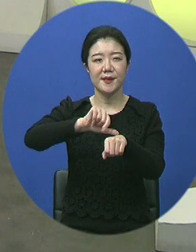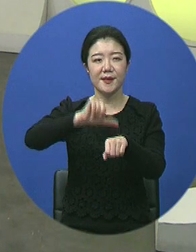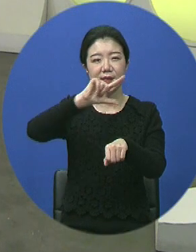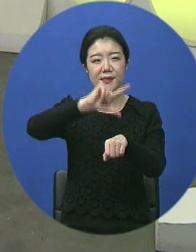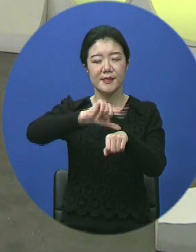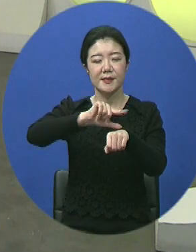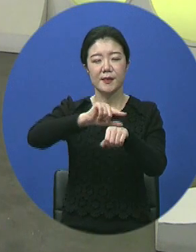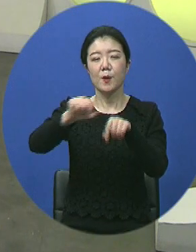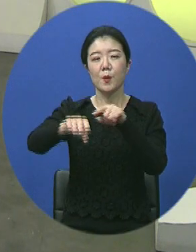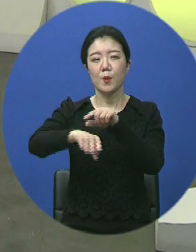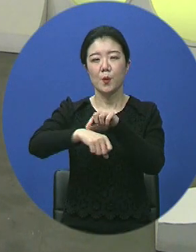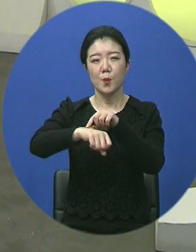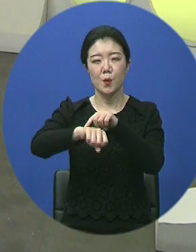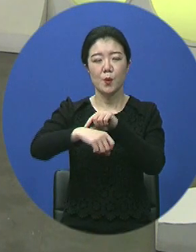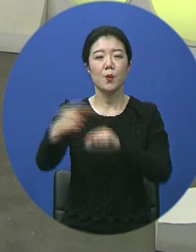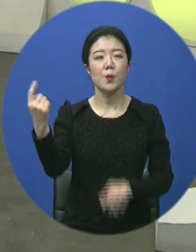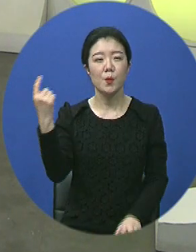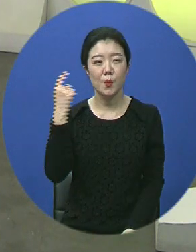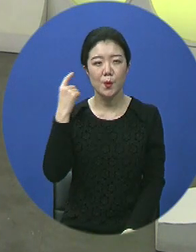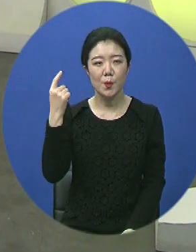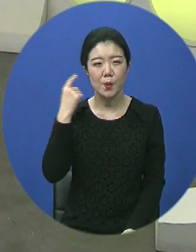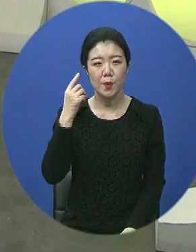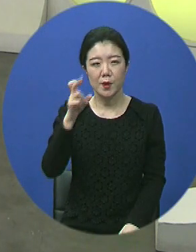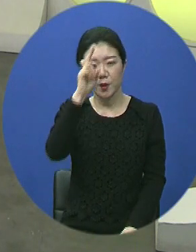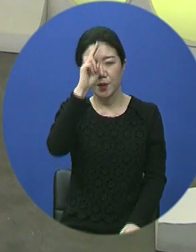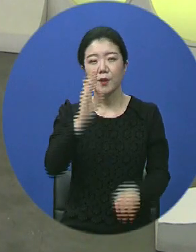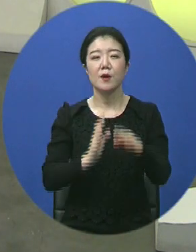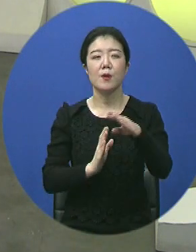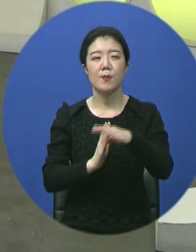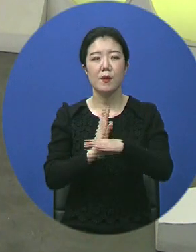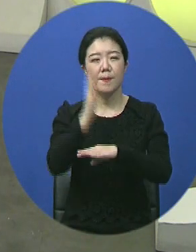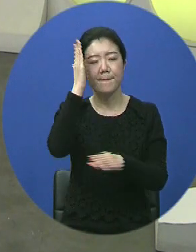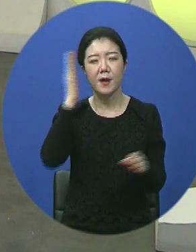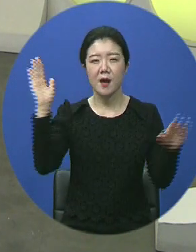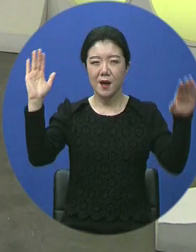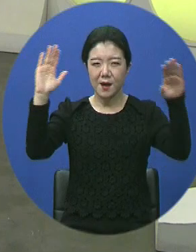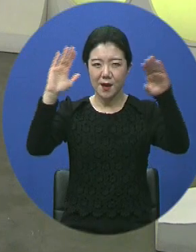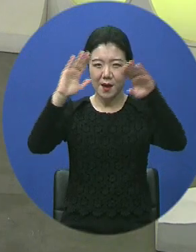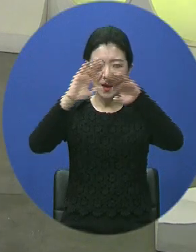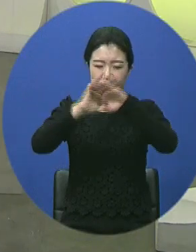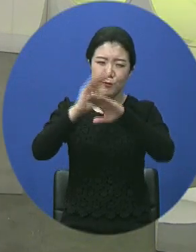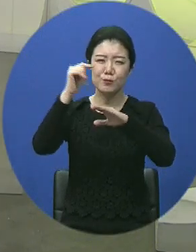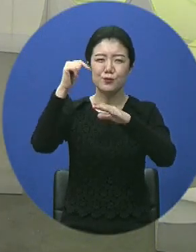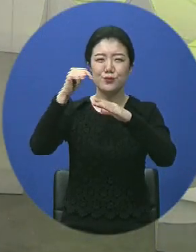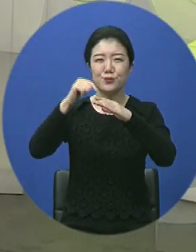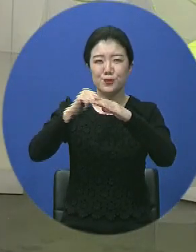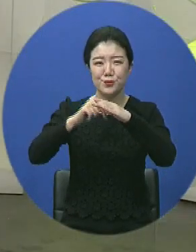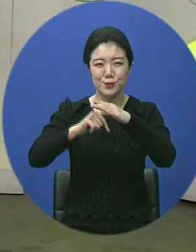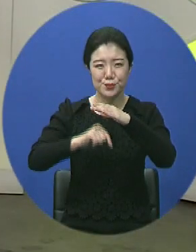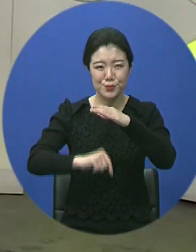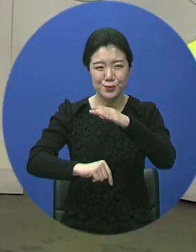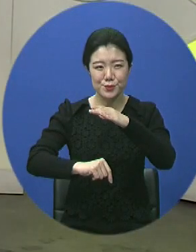새까 시계 종소리 잔정 넘어 밤은 깊은데